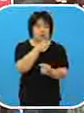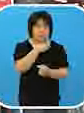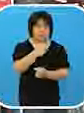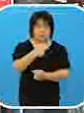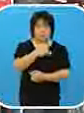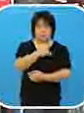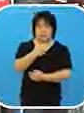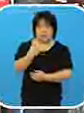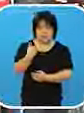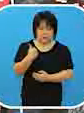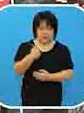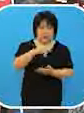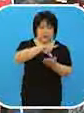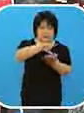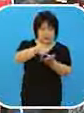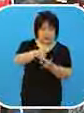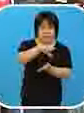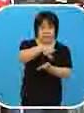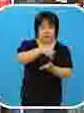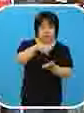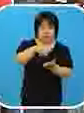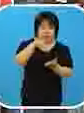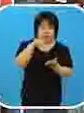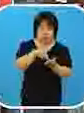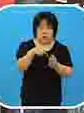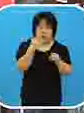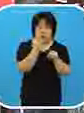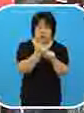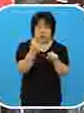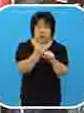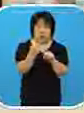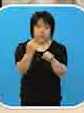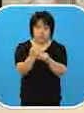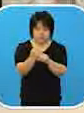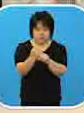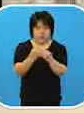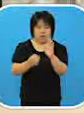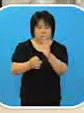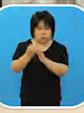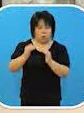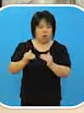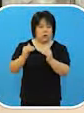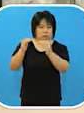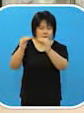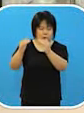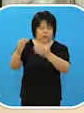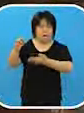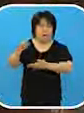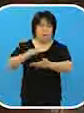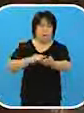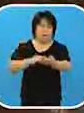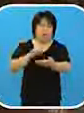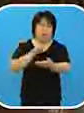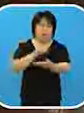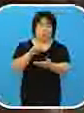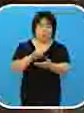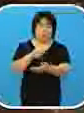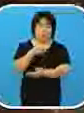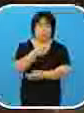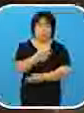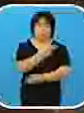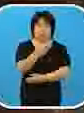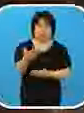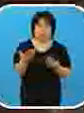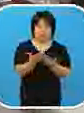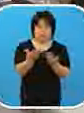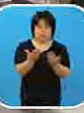ね、自分たちでね、取った、ここで取れたもの、はい、これをね、加工してね、付加価値高めてそれを販売する、はい、これが六次産業